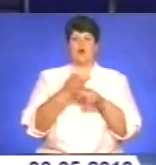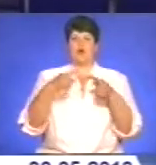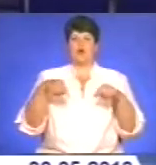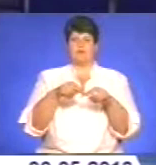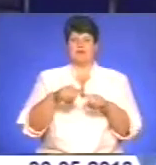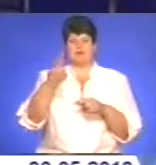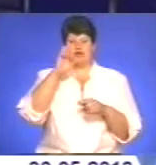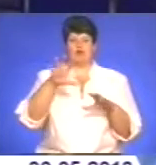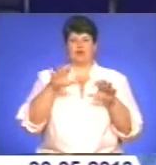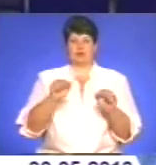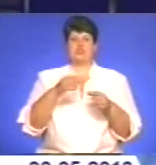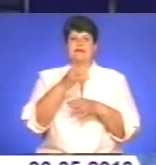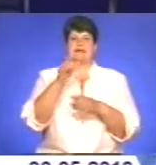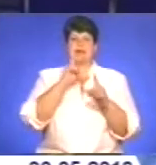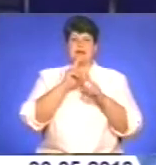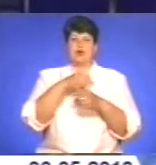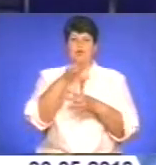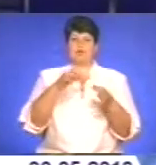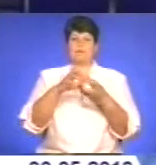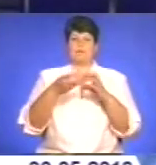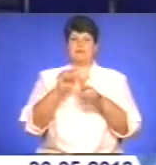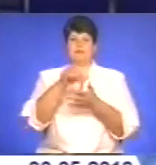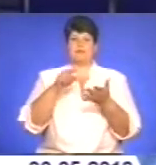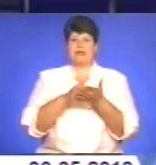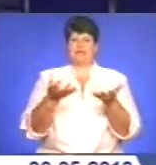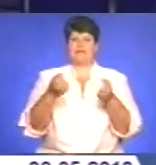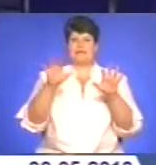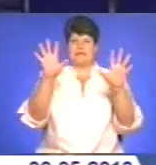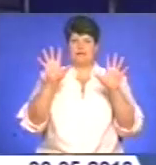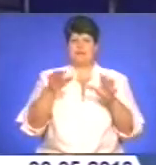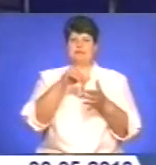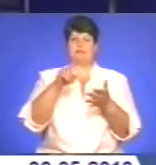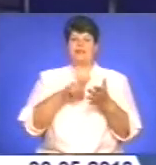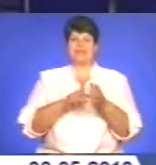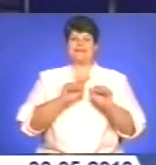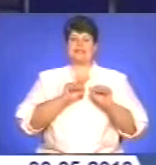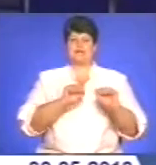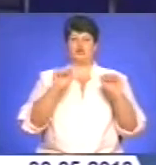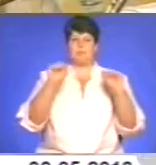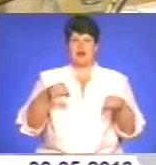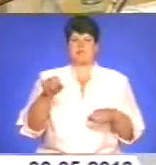час наради обговорили проблемні питання дотримання законодавства з питань захисту прав споживачів.